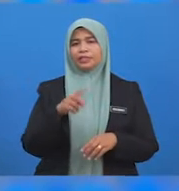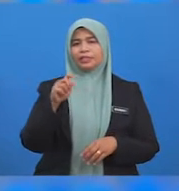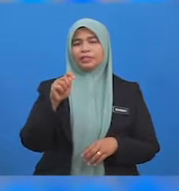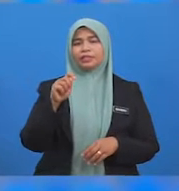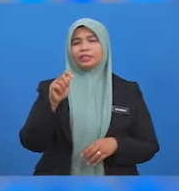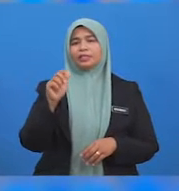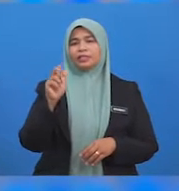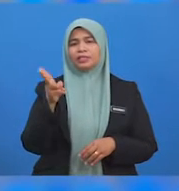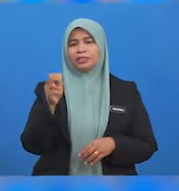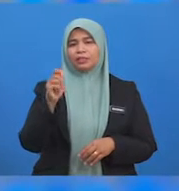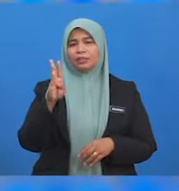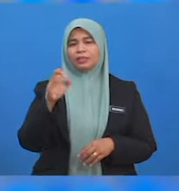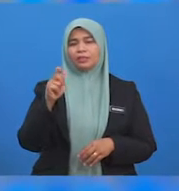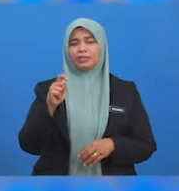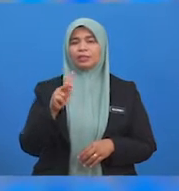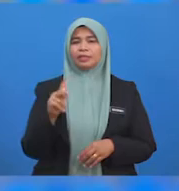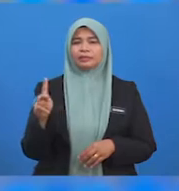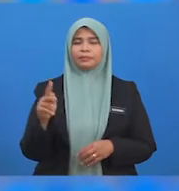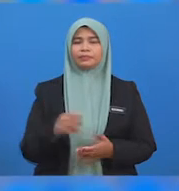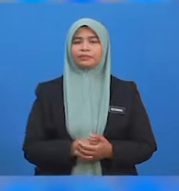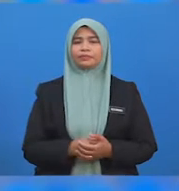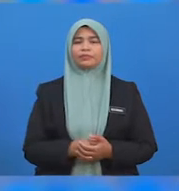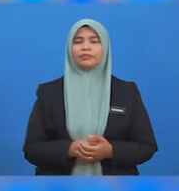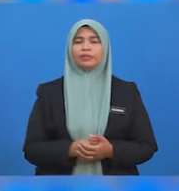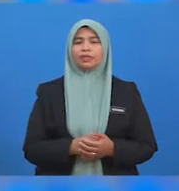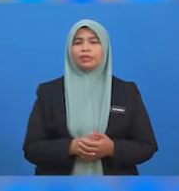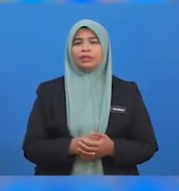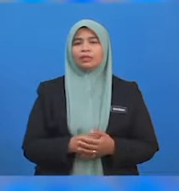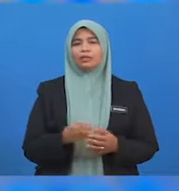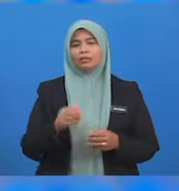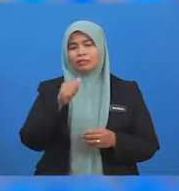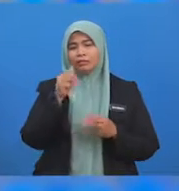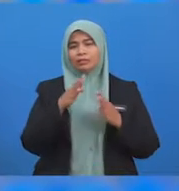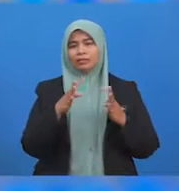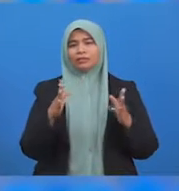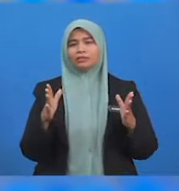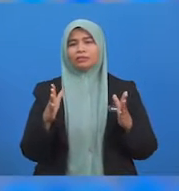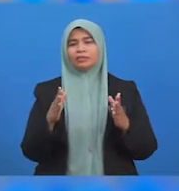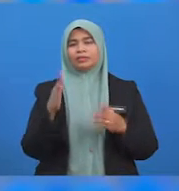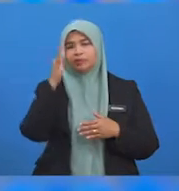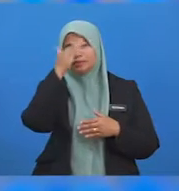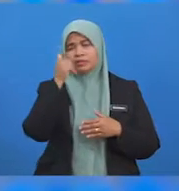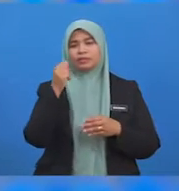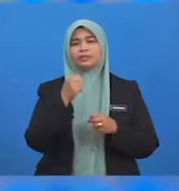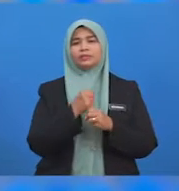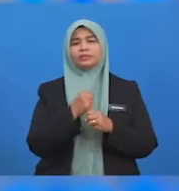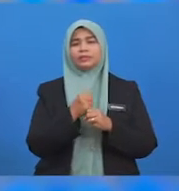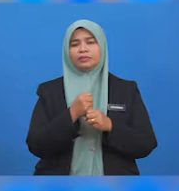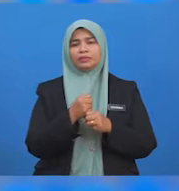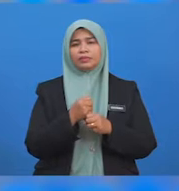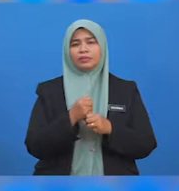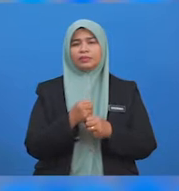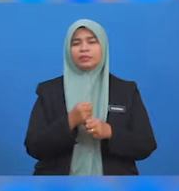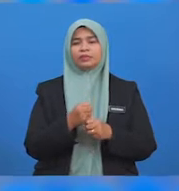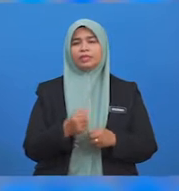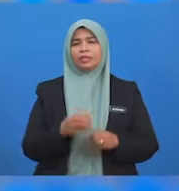Akbar. Cantik sungguh kan murid-murid ajaran Islam itu. Sungguh komprehensif, syumul dan murunah.